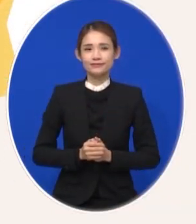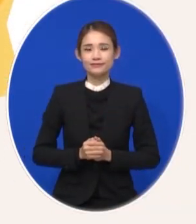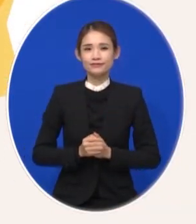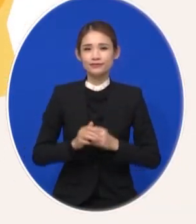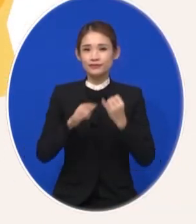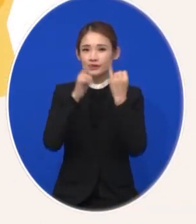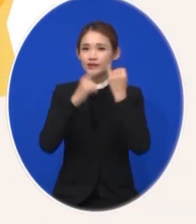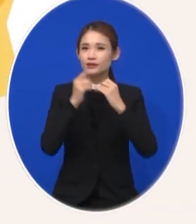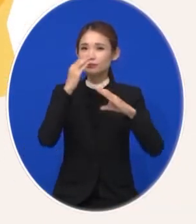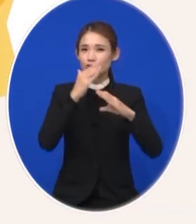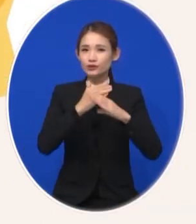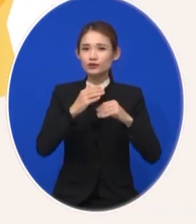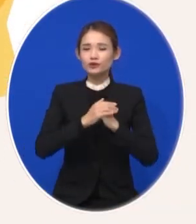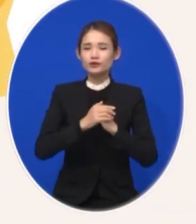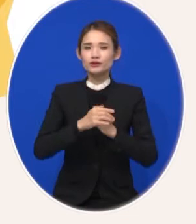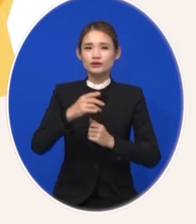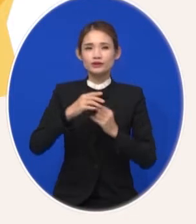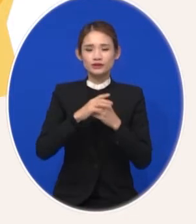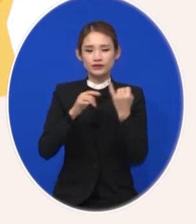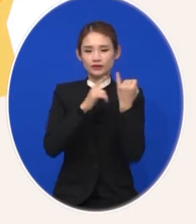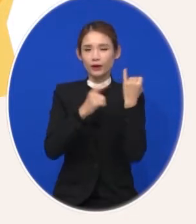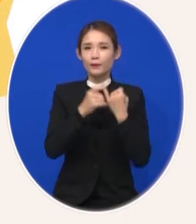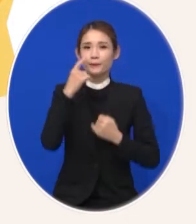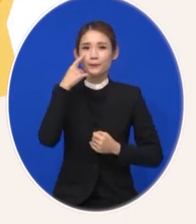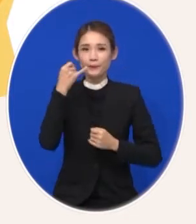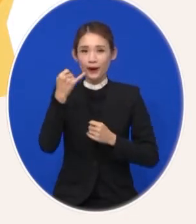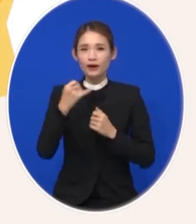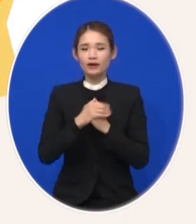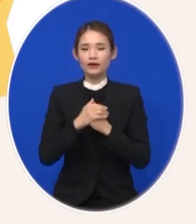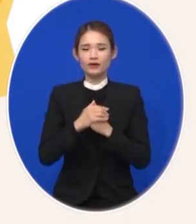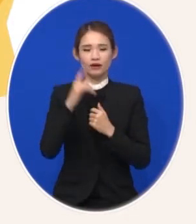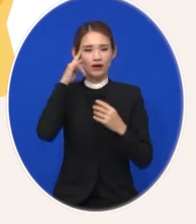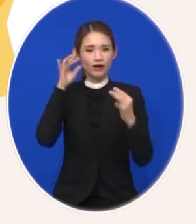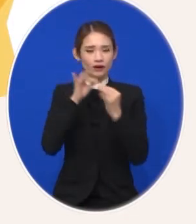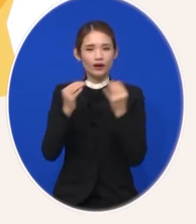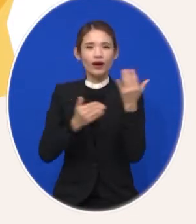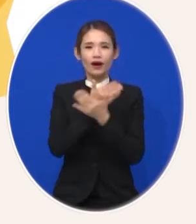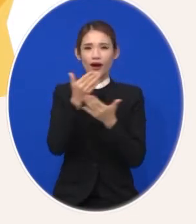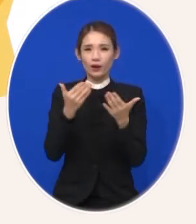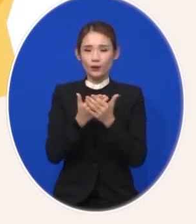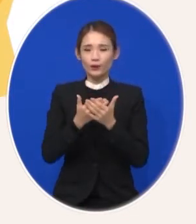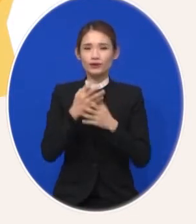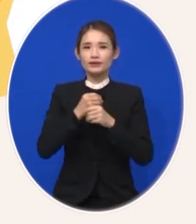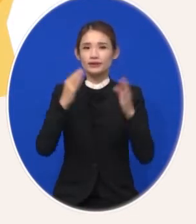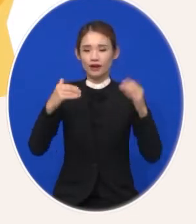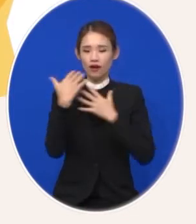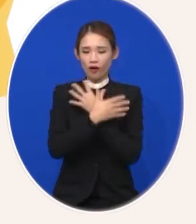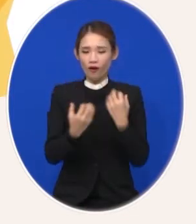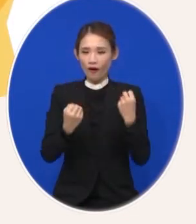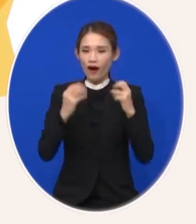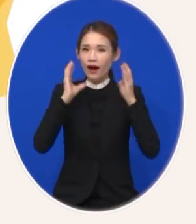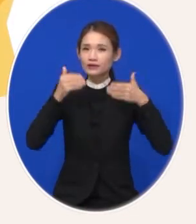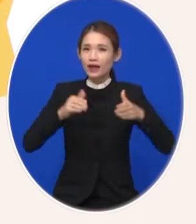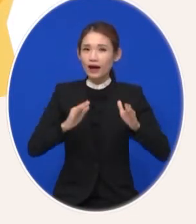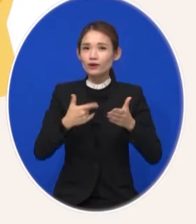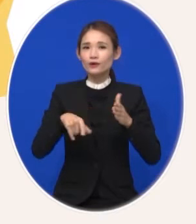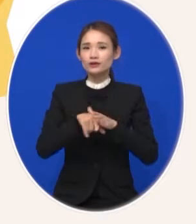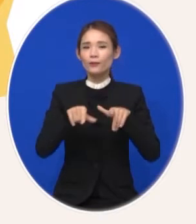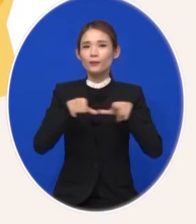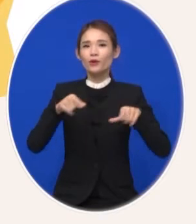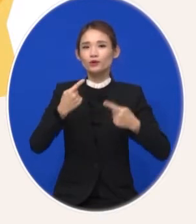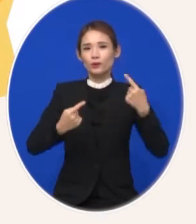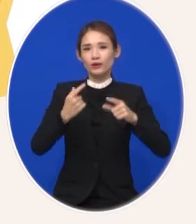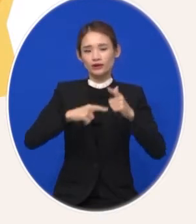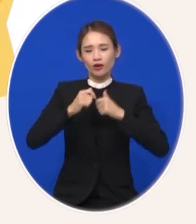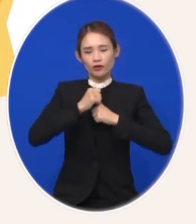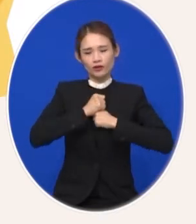임신 중에는 산모의 영양분과 약물이 아이에게 공유되는 기간입니다. 건강한 아이를 위해서 평소보다 더